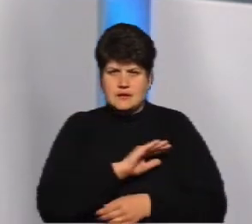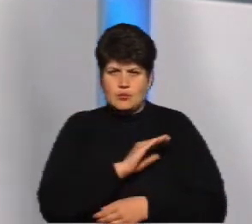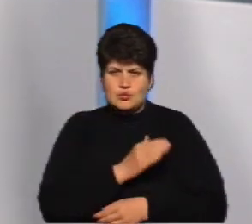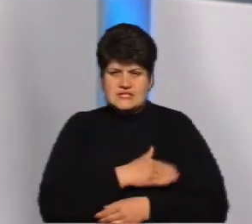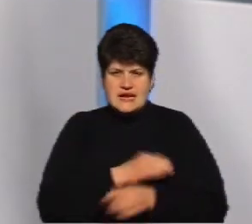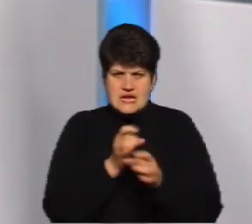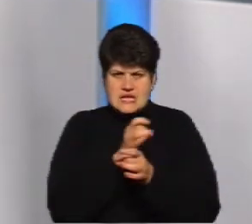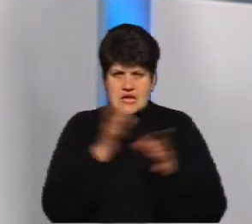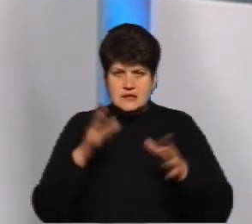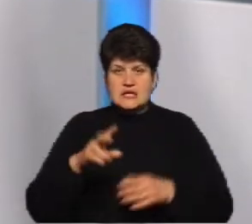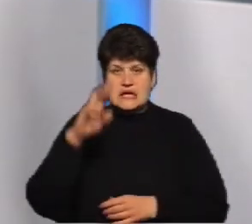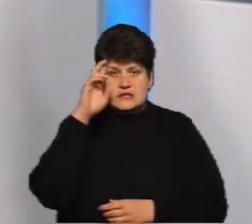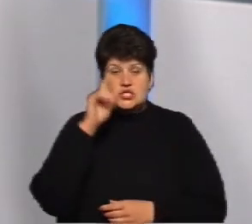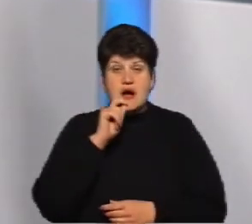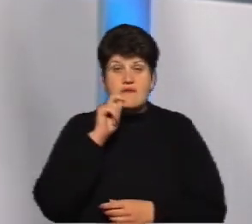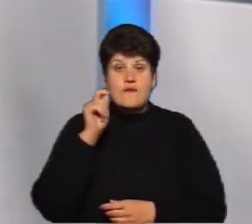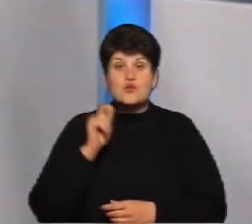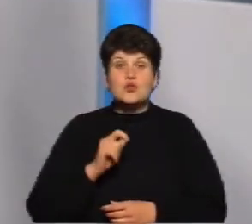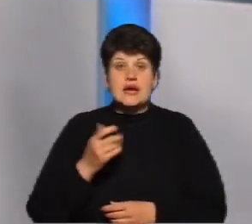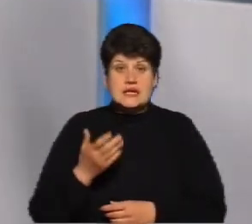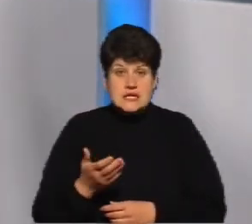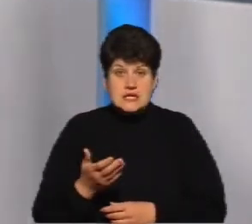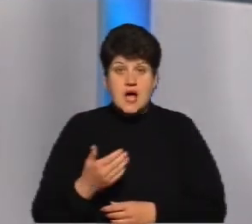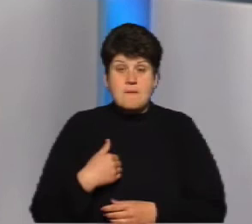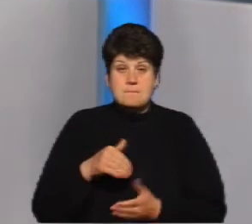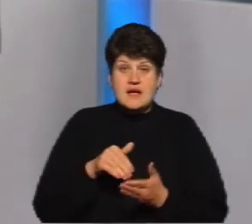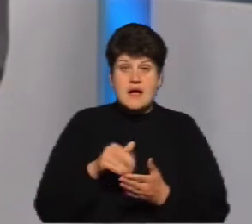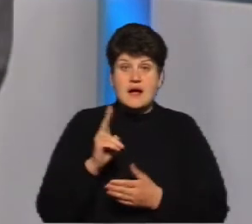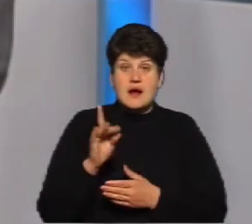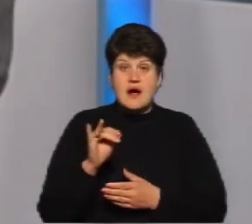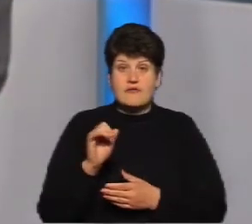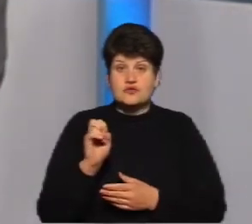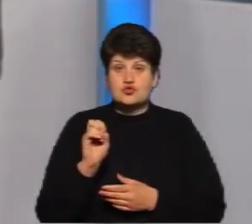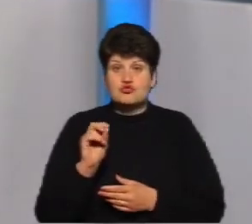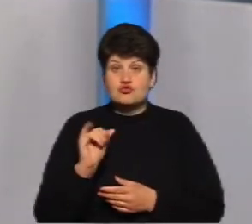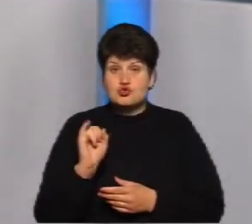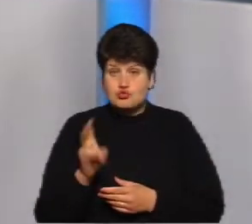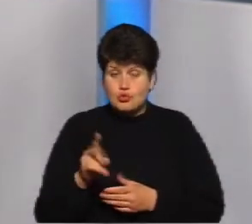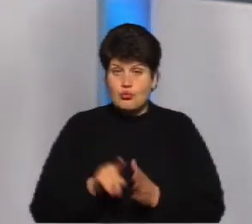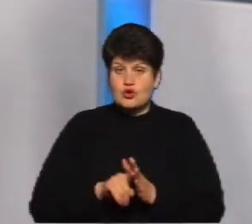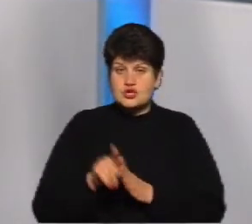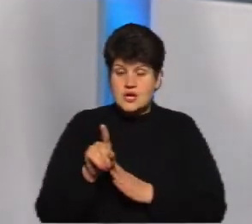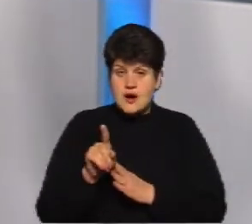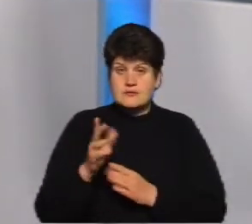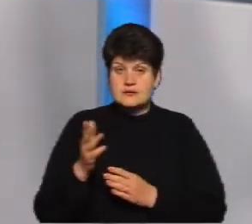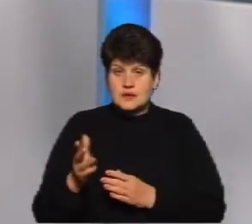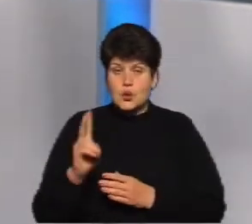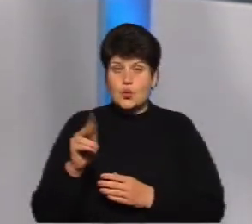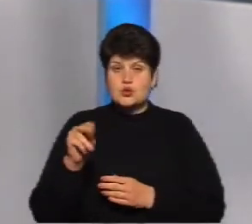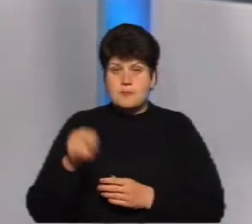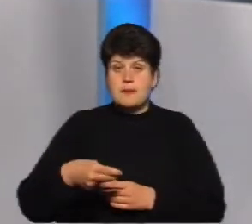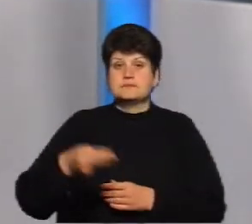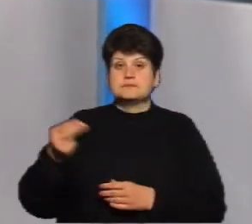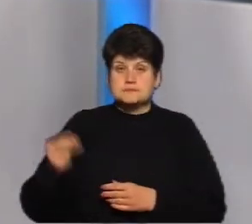Україна, і ми відмовились, Кравчук почав ці перемовини, Кучма поставив свій підпис, натомість